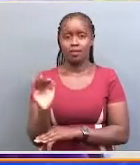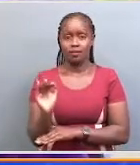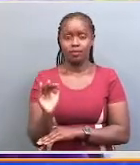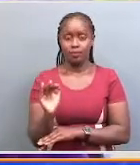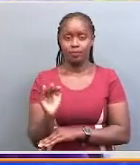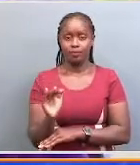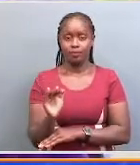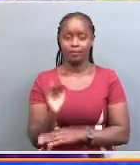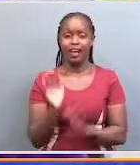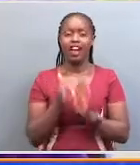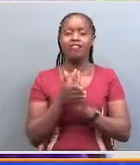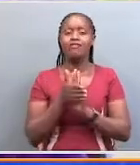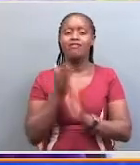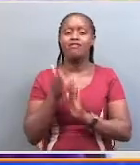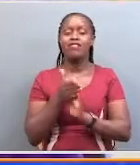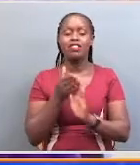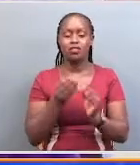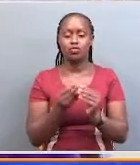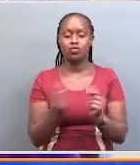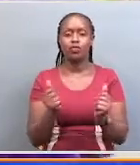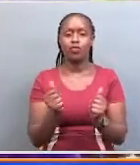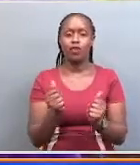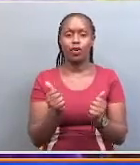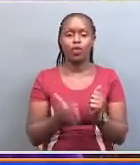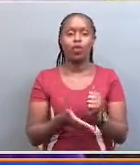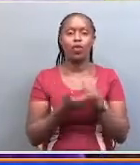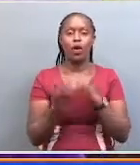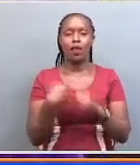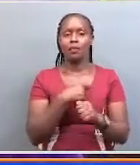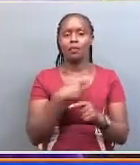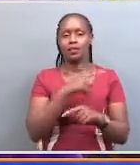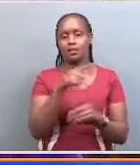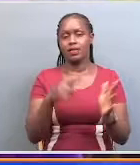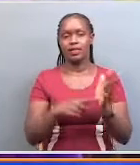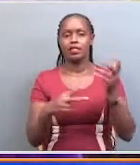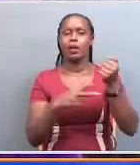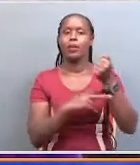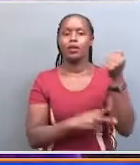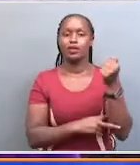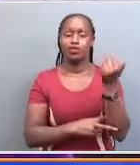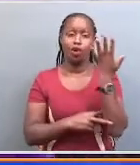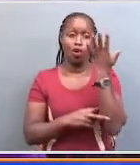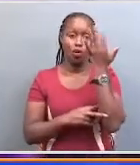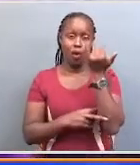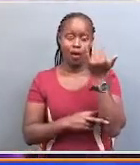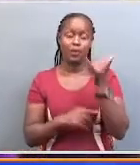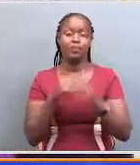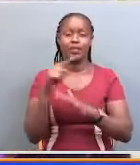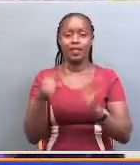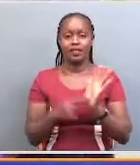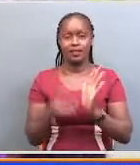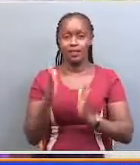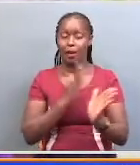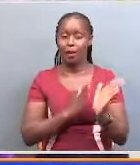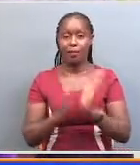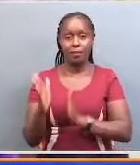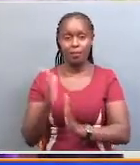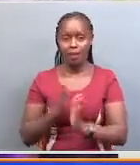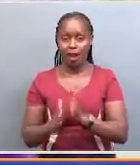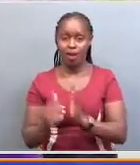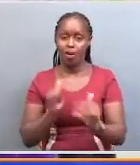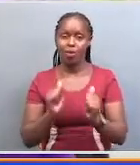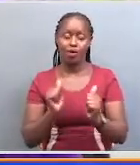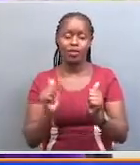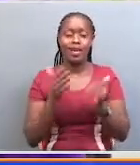hadhara ya haraka mtusaidie kwa hii daraja, kwa sababu hii ni mpango ambayo